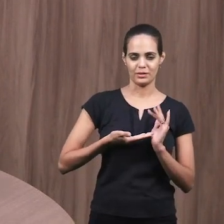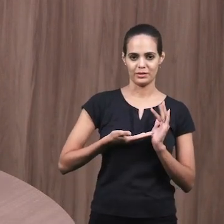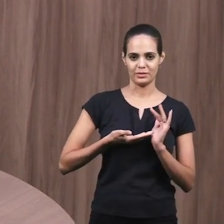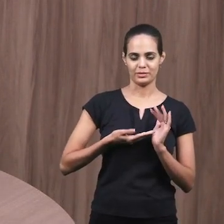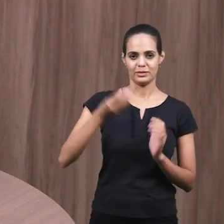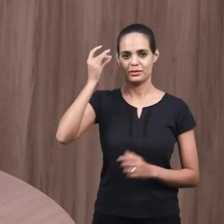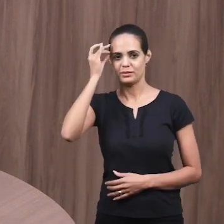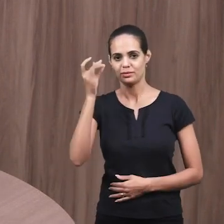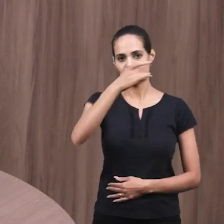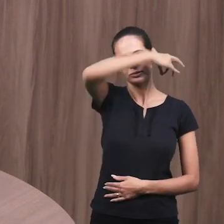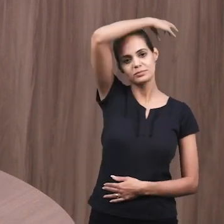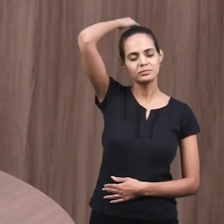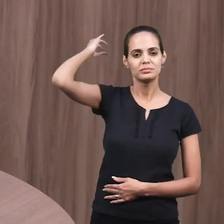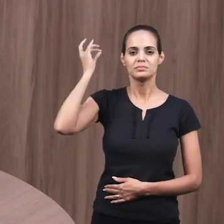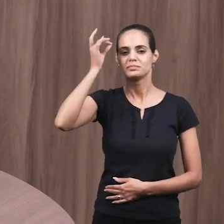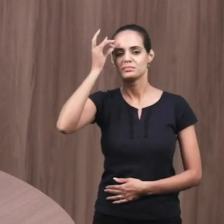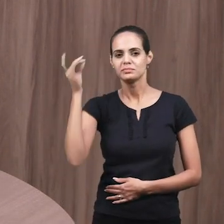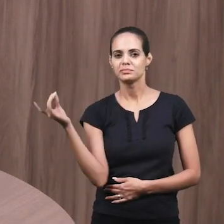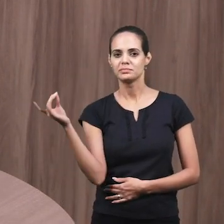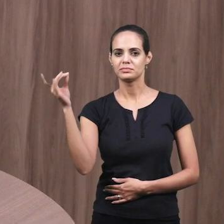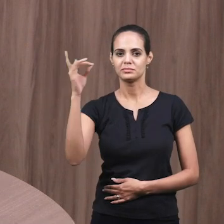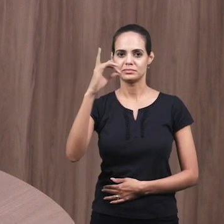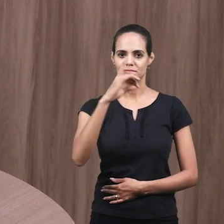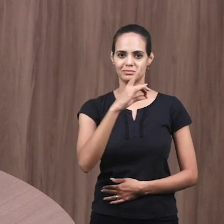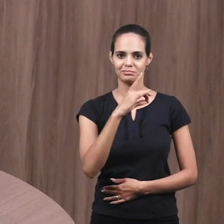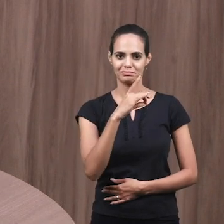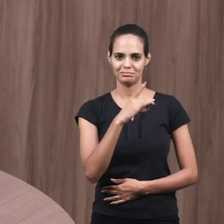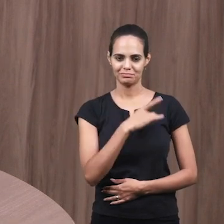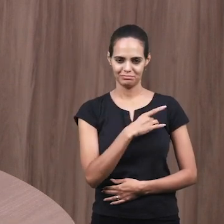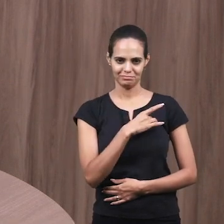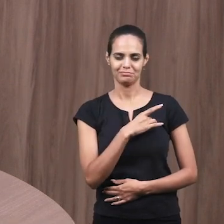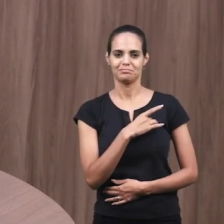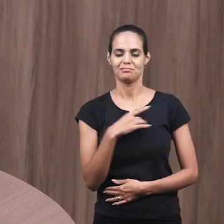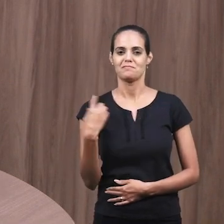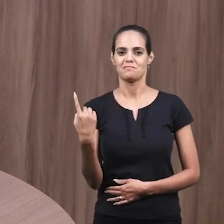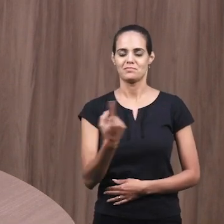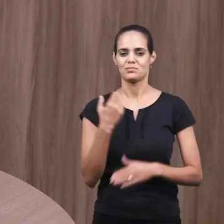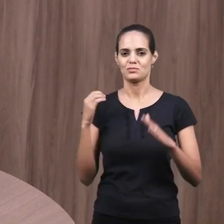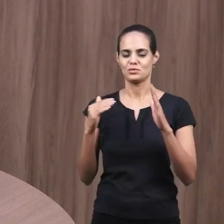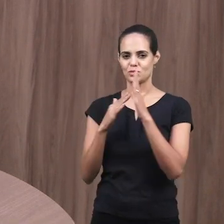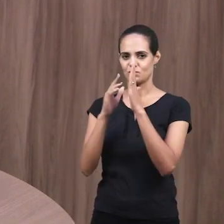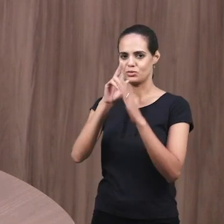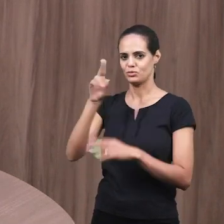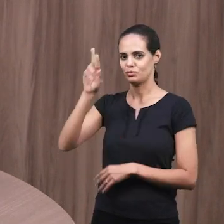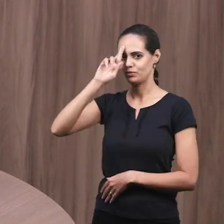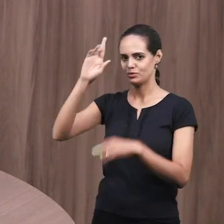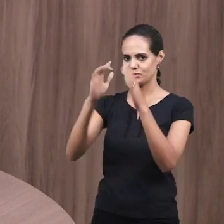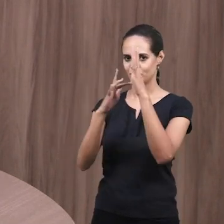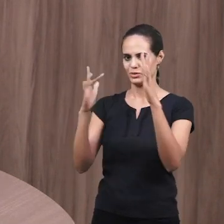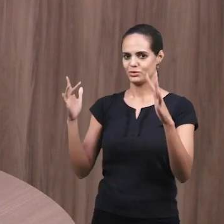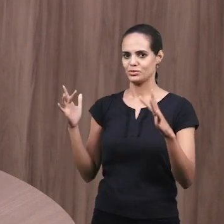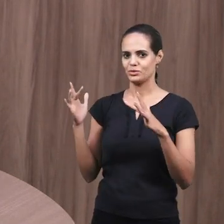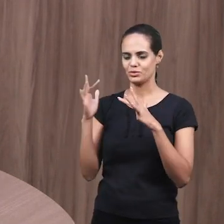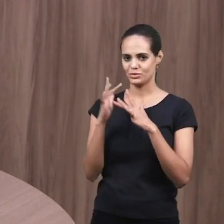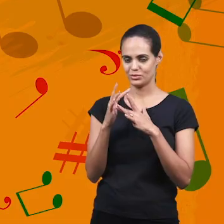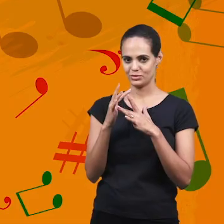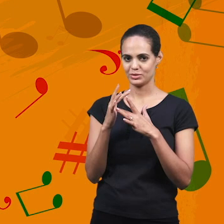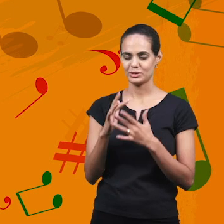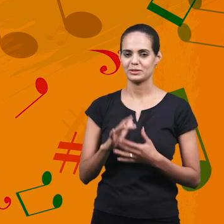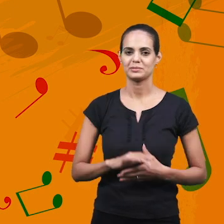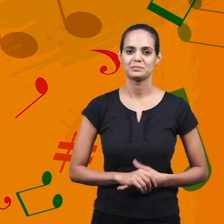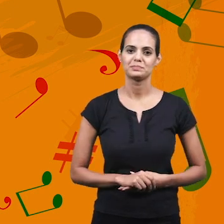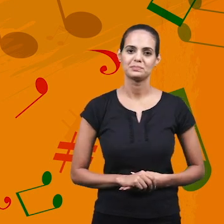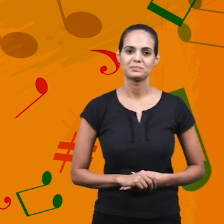lampe et notre cœur rempli du Saint-Esprit en jouant et en louant le nom du Seigneur Jésus. Nous allons voir les participations.